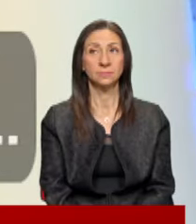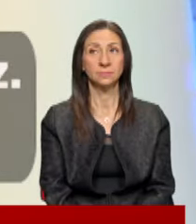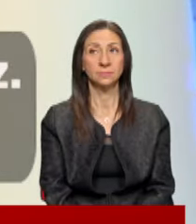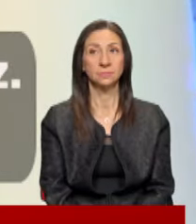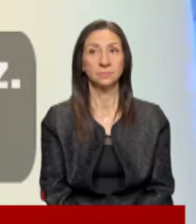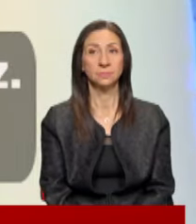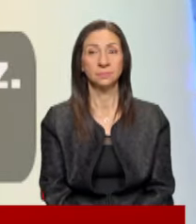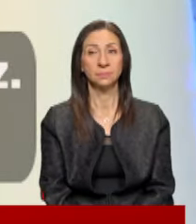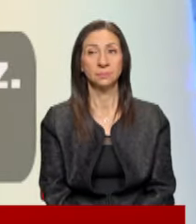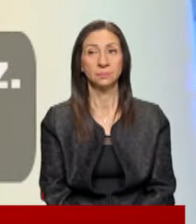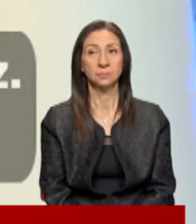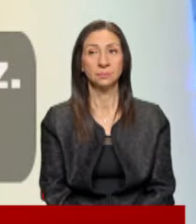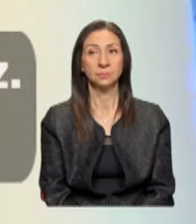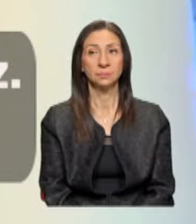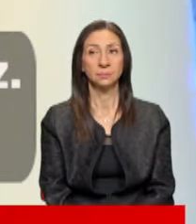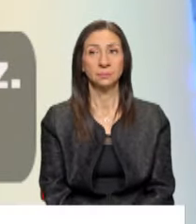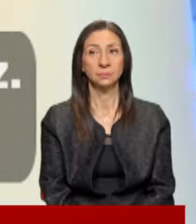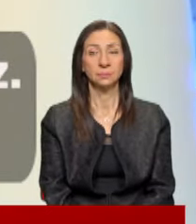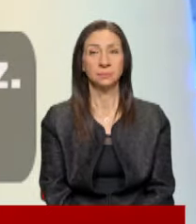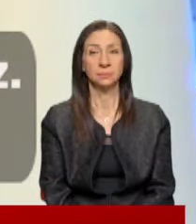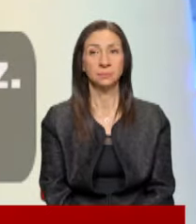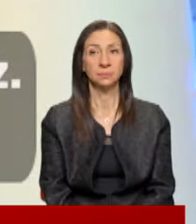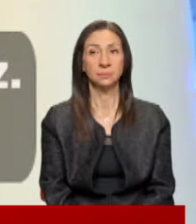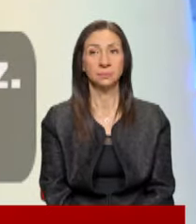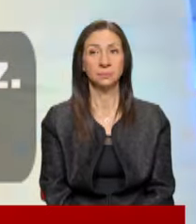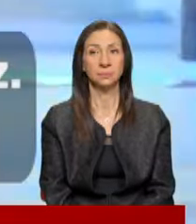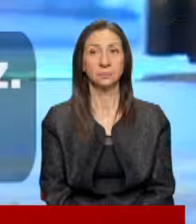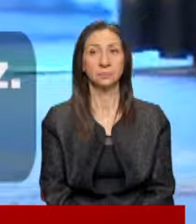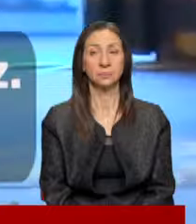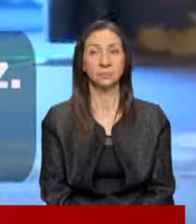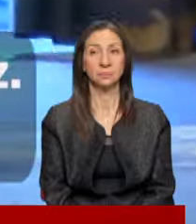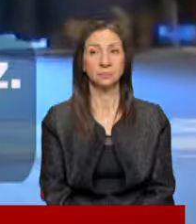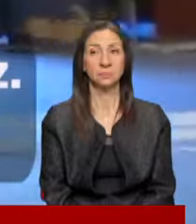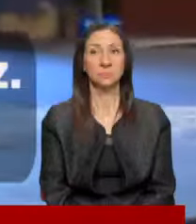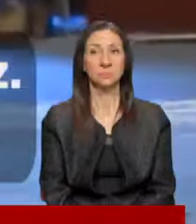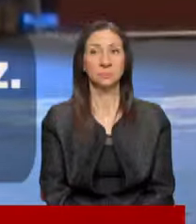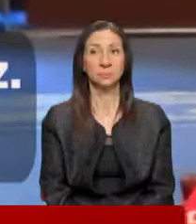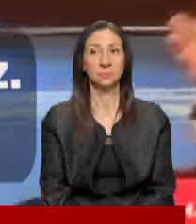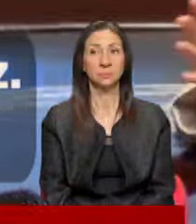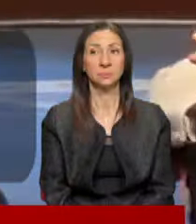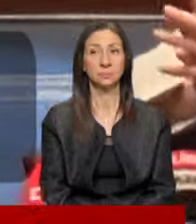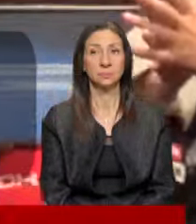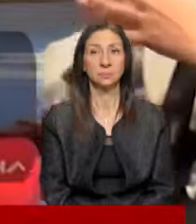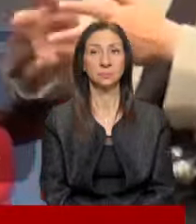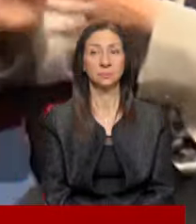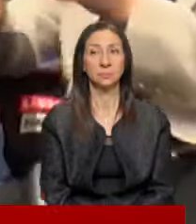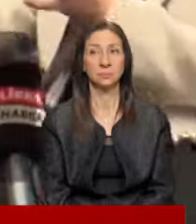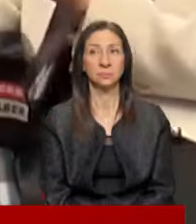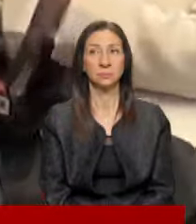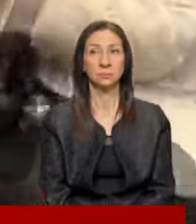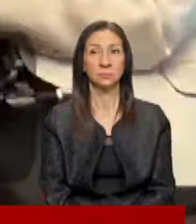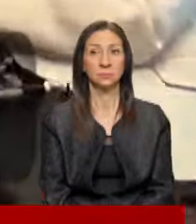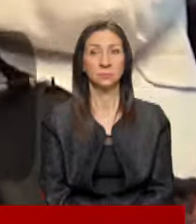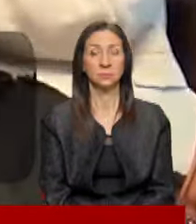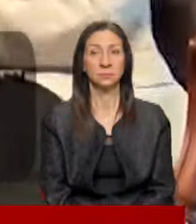müjdeyi AK Parti olarak Sizler tüm asgari ücretlilere verirsiniz milletimizden Almış olduğumuz emaneti en iyi şekilde taşımaya devam